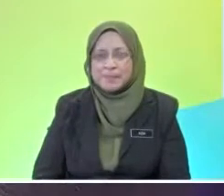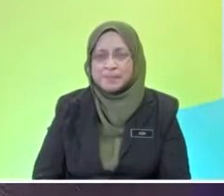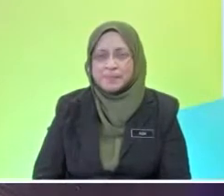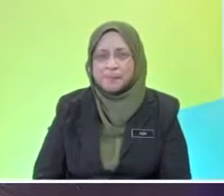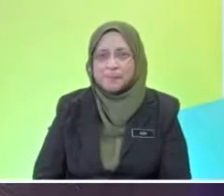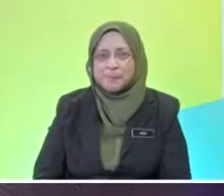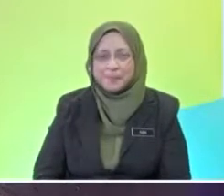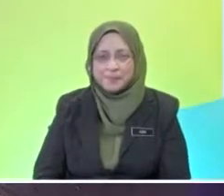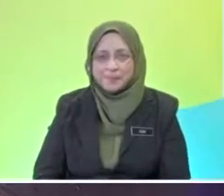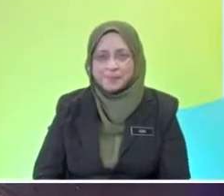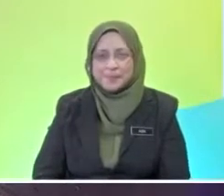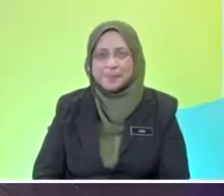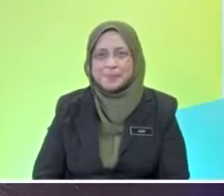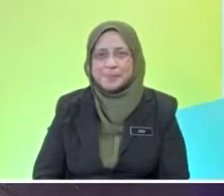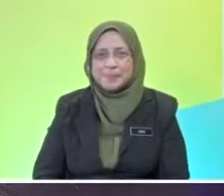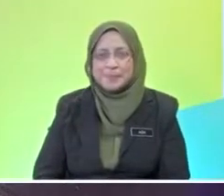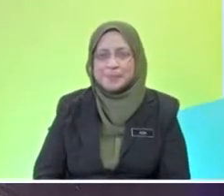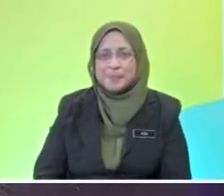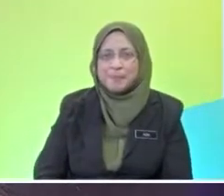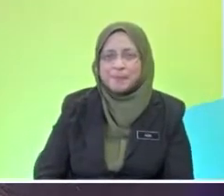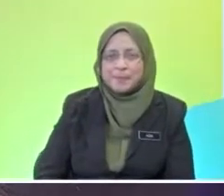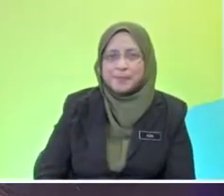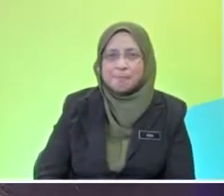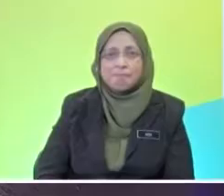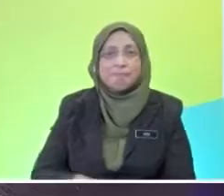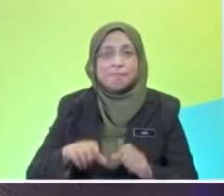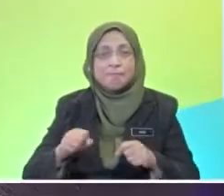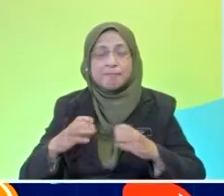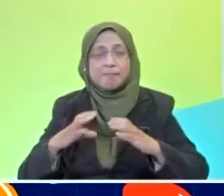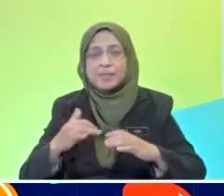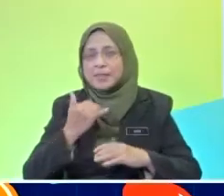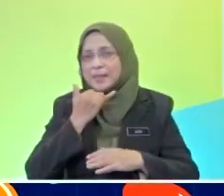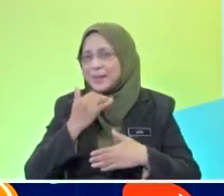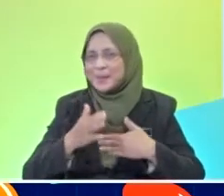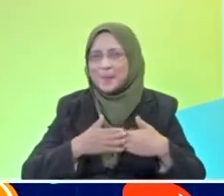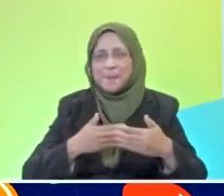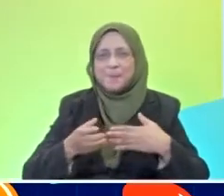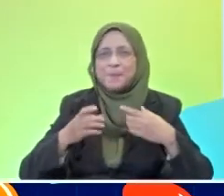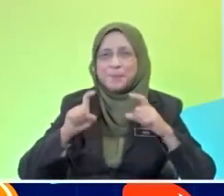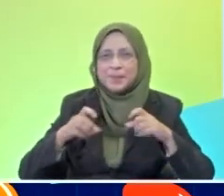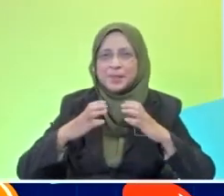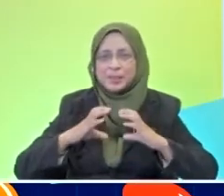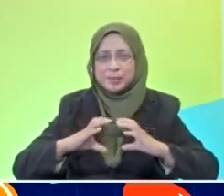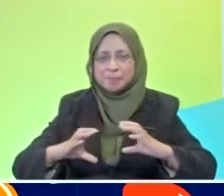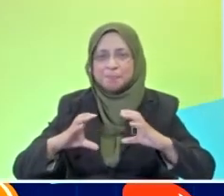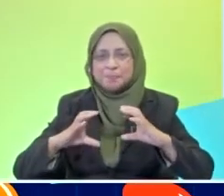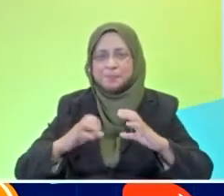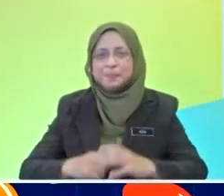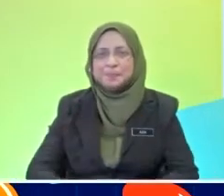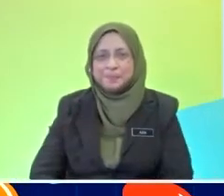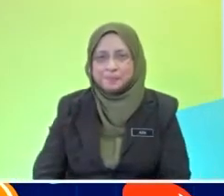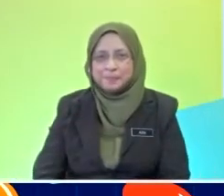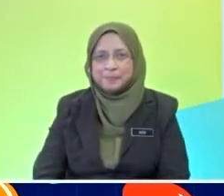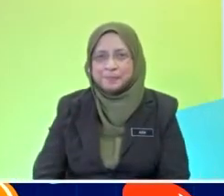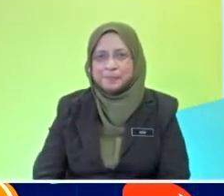tangan. Okay, siapa? Boleh mencuba saja, tak apa. Salah tak menjadi masalah. Yang penting kita ada keberanian untuk mencuba.